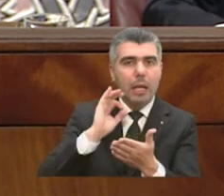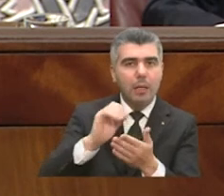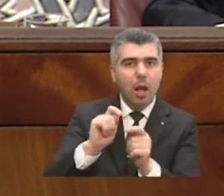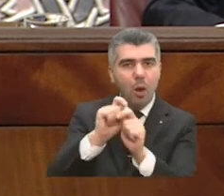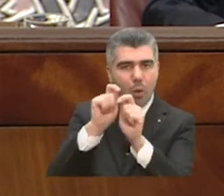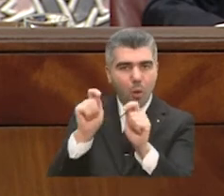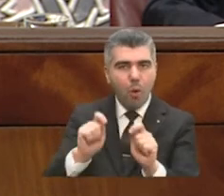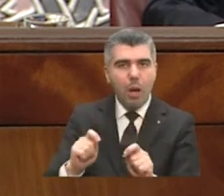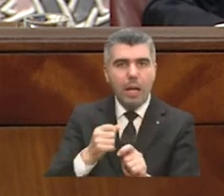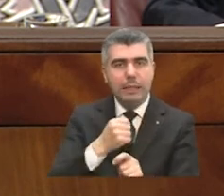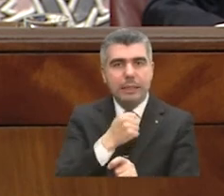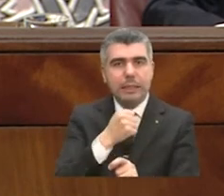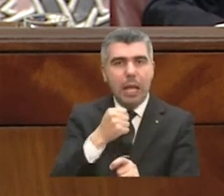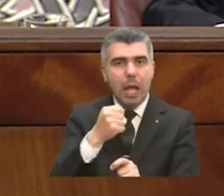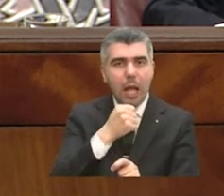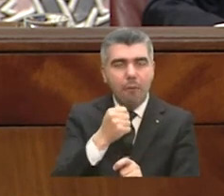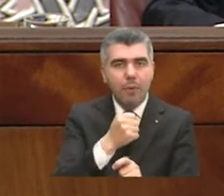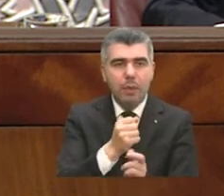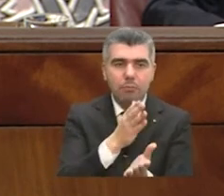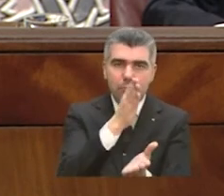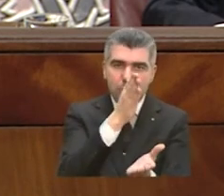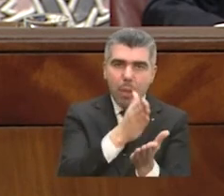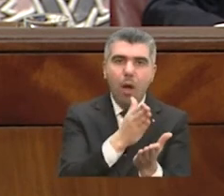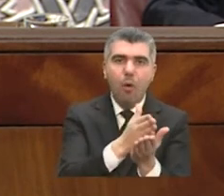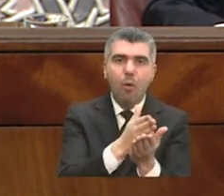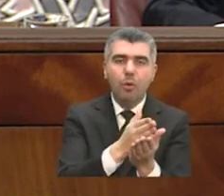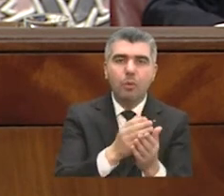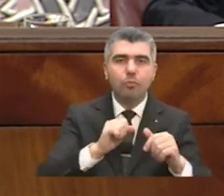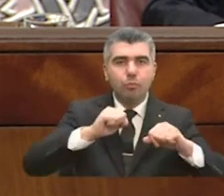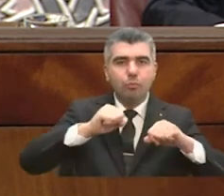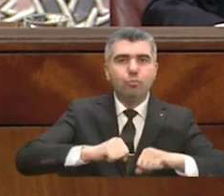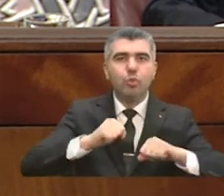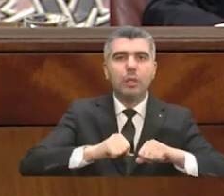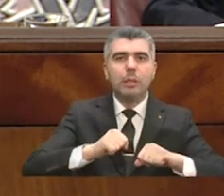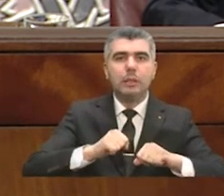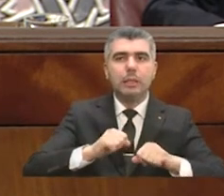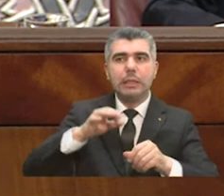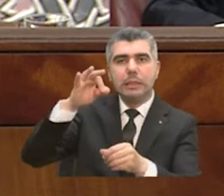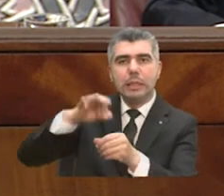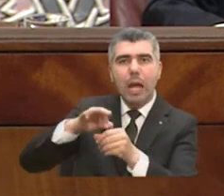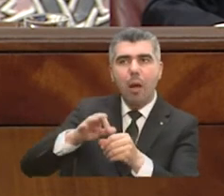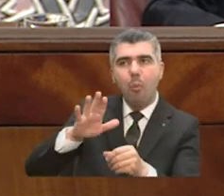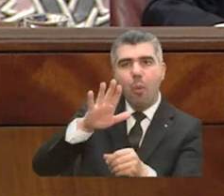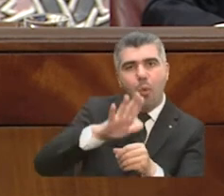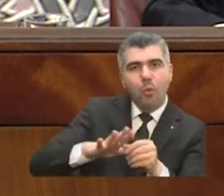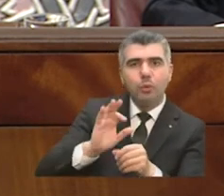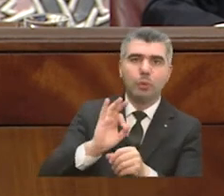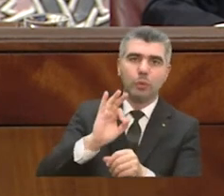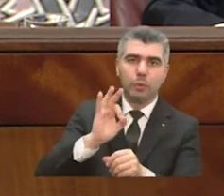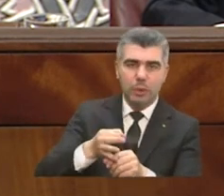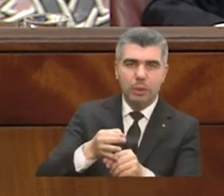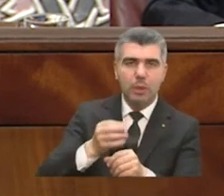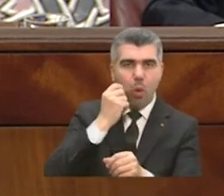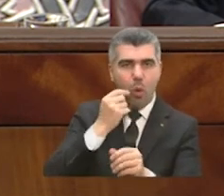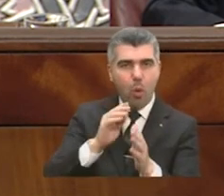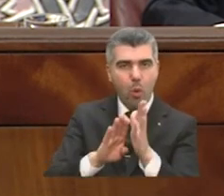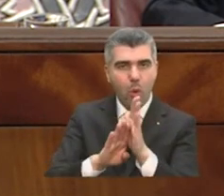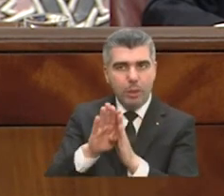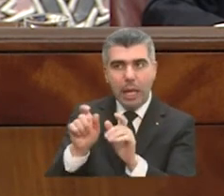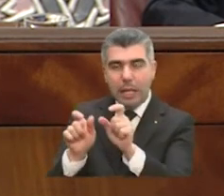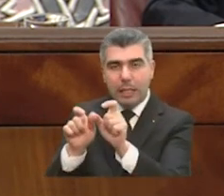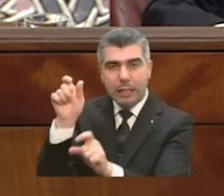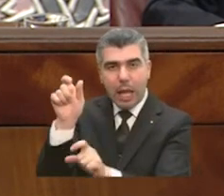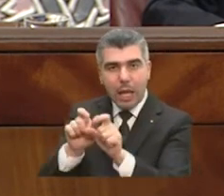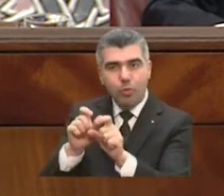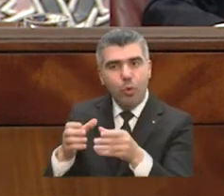son dynamisme, la vivacité de ses médias, la crédibilité de ses